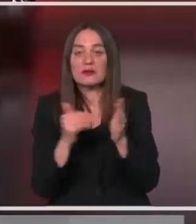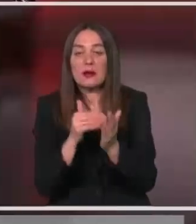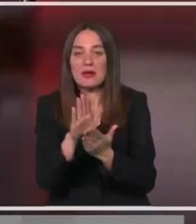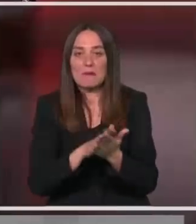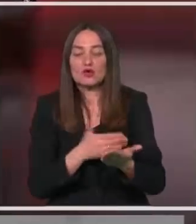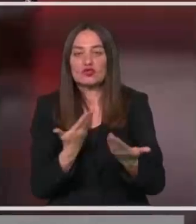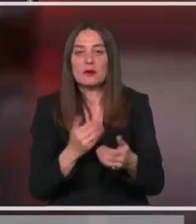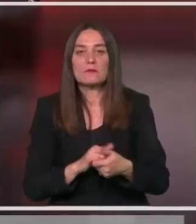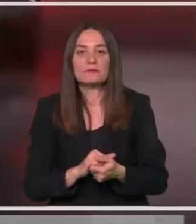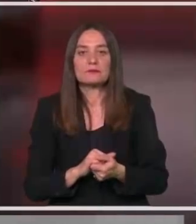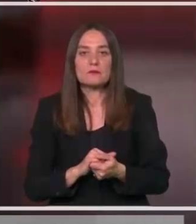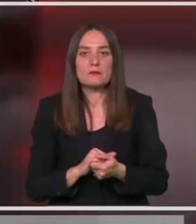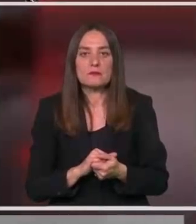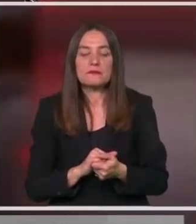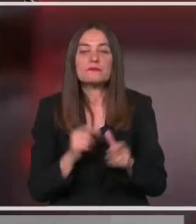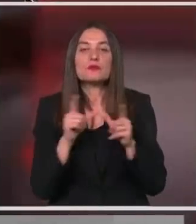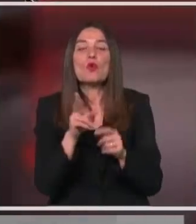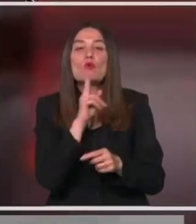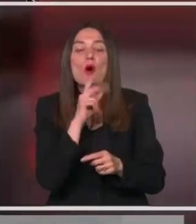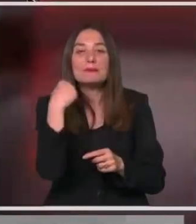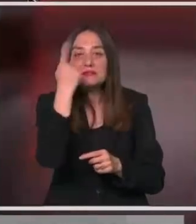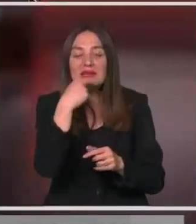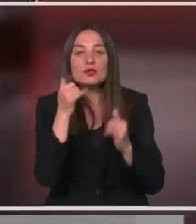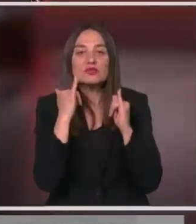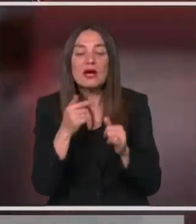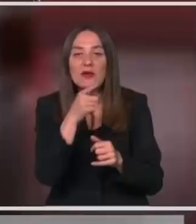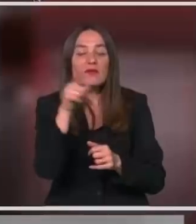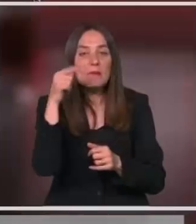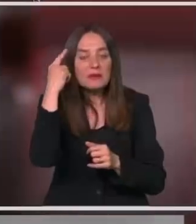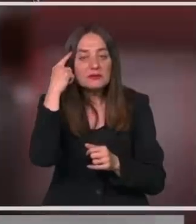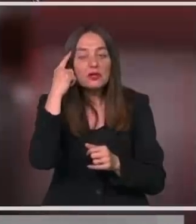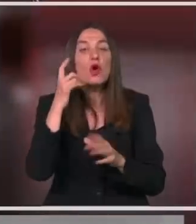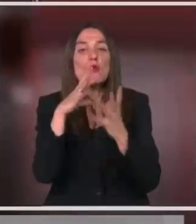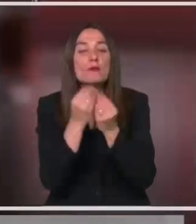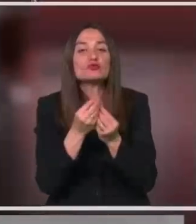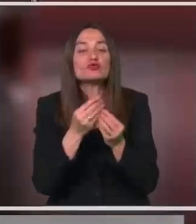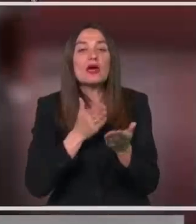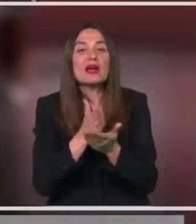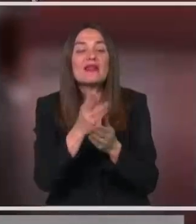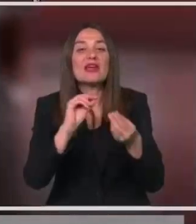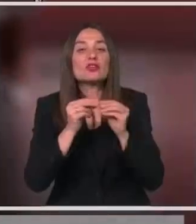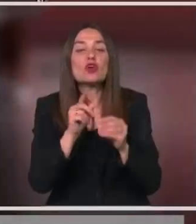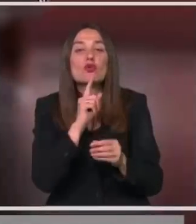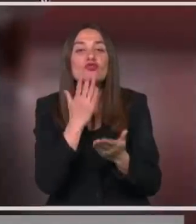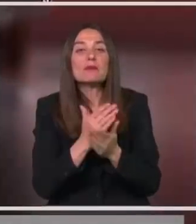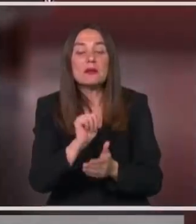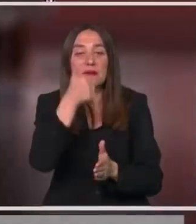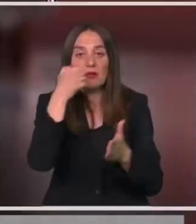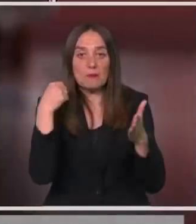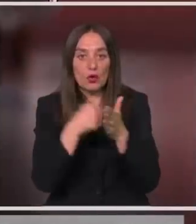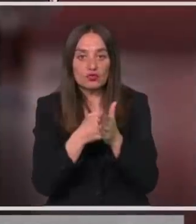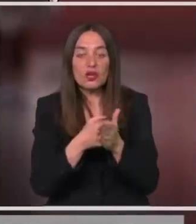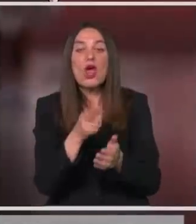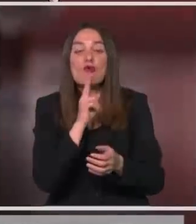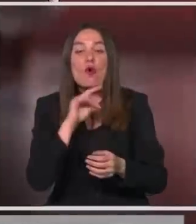ali u kom smislu sada mislite da će se uopšte kretati tržište? Dakle, ko će biti prvi pogođen